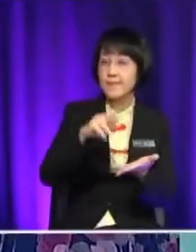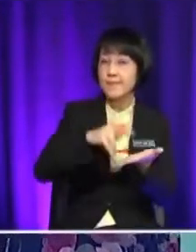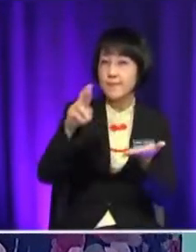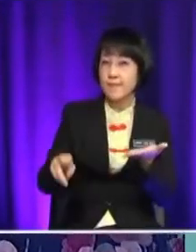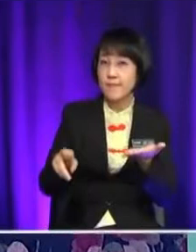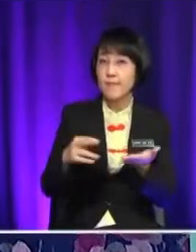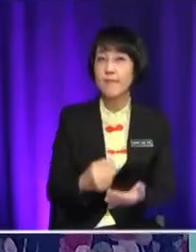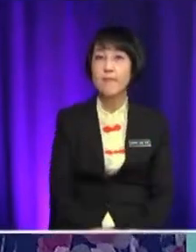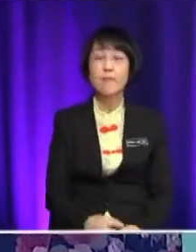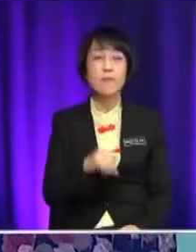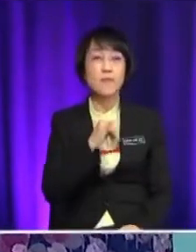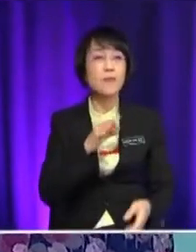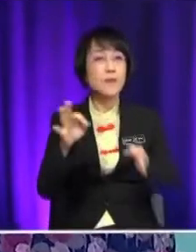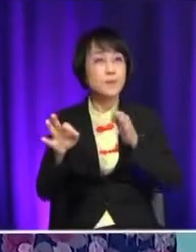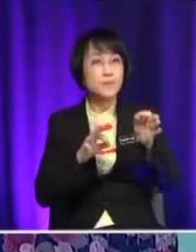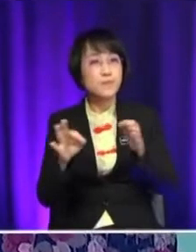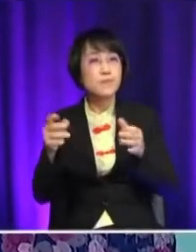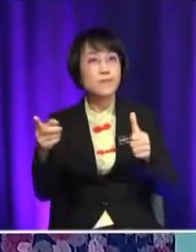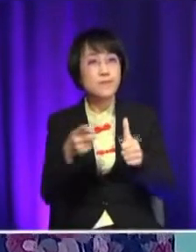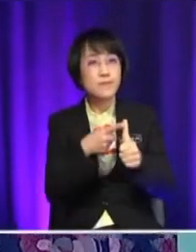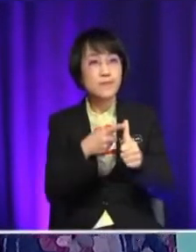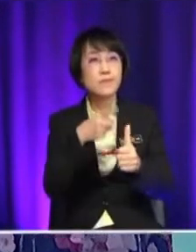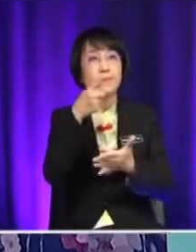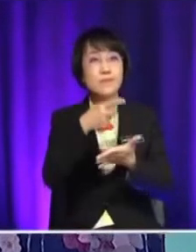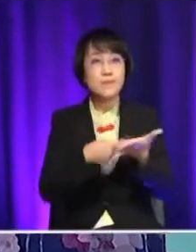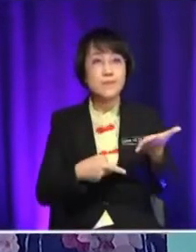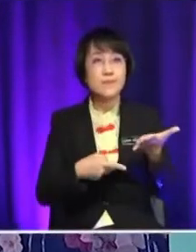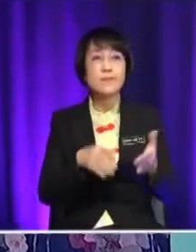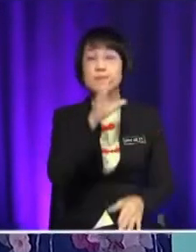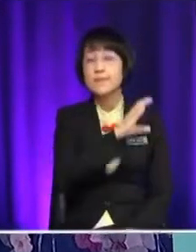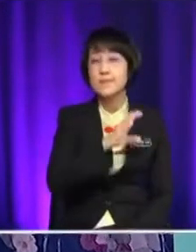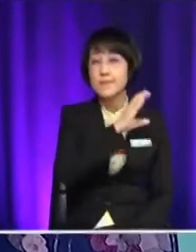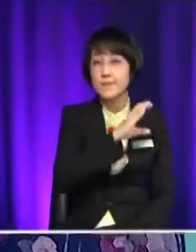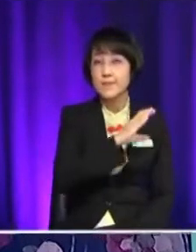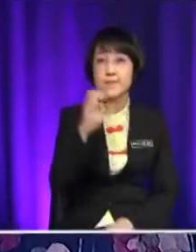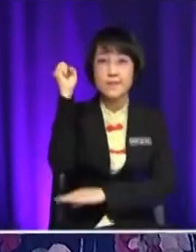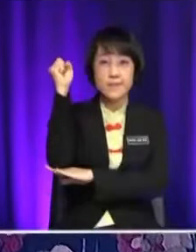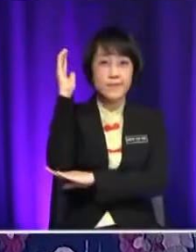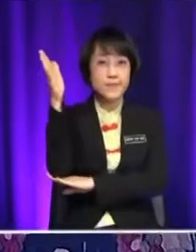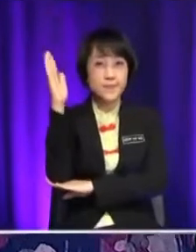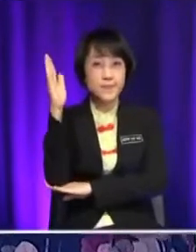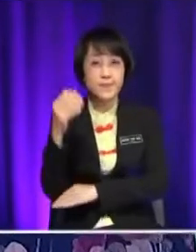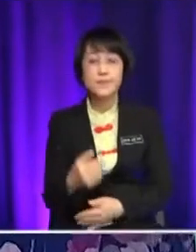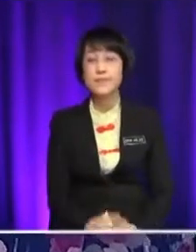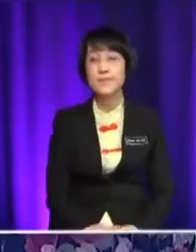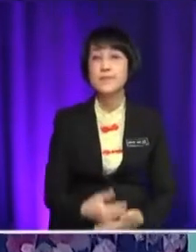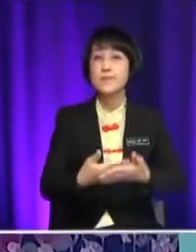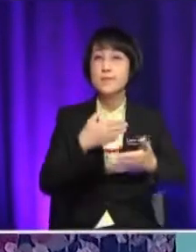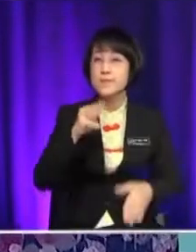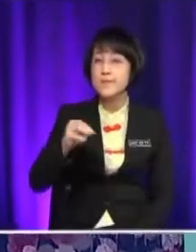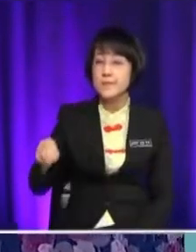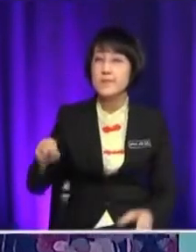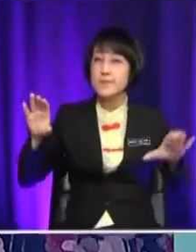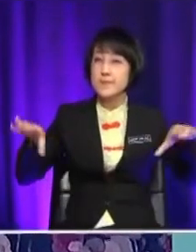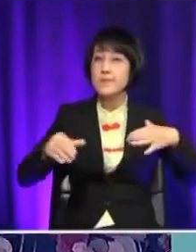saya nak terangkan dulu apa ciri-ciri syarahan. Sebelum anak murid saya laksanakan aktiviti, kita